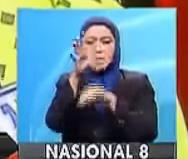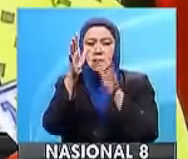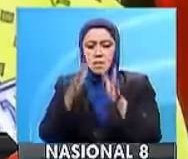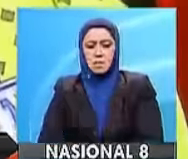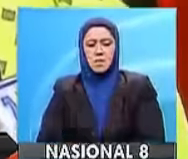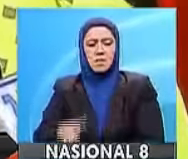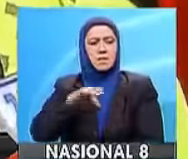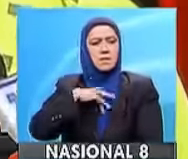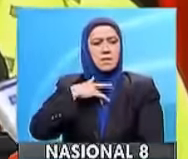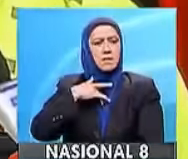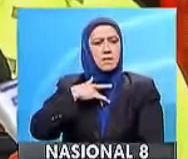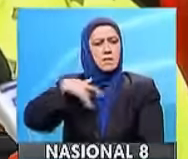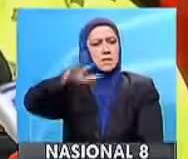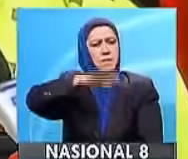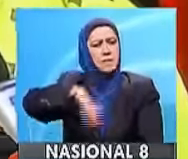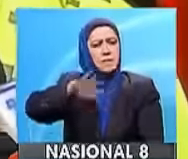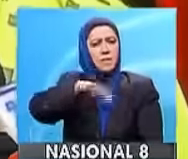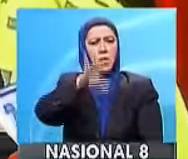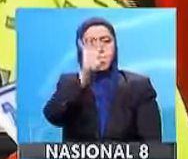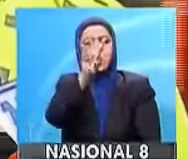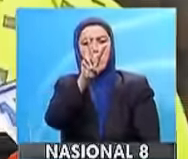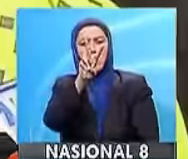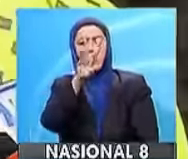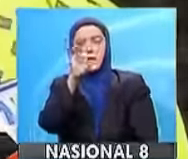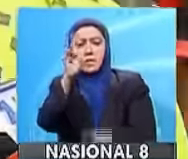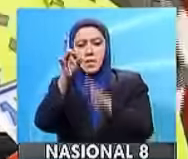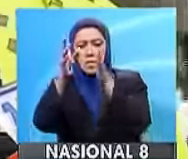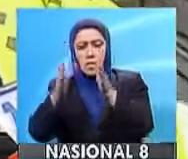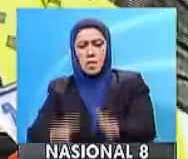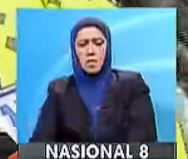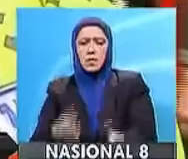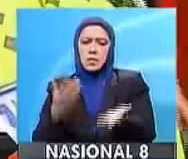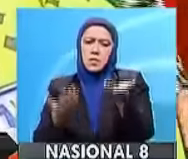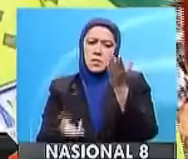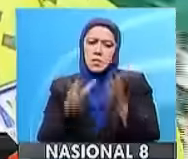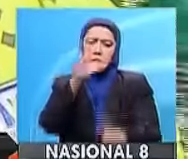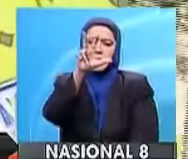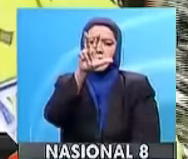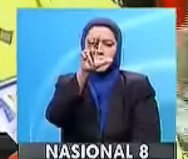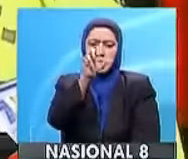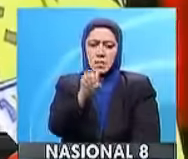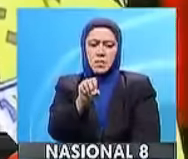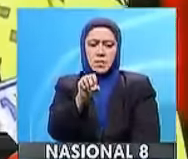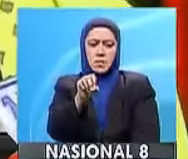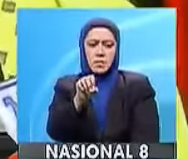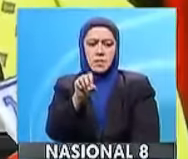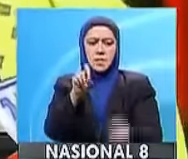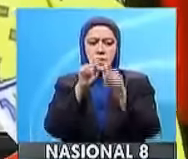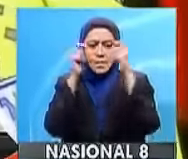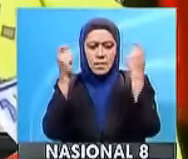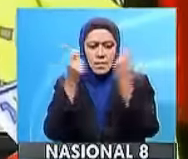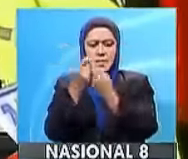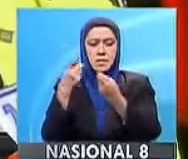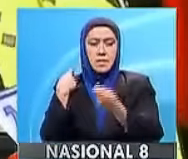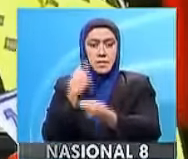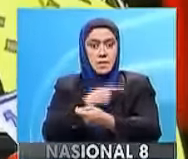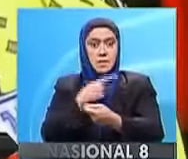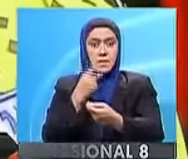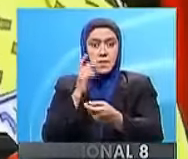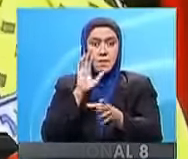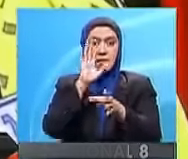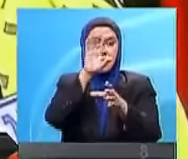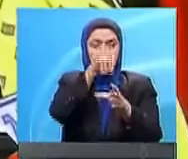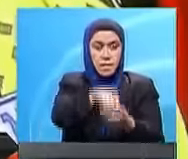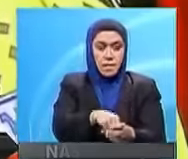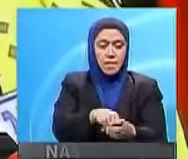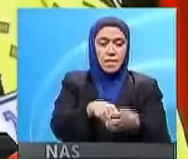sekitar 28 ataupun ke 30 skuad kita akan kita isi dengan pemain tempatan dan